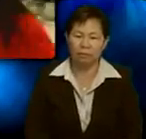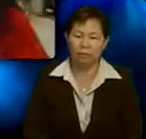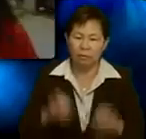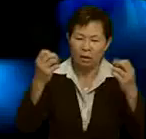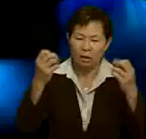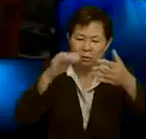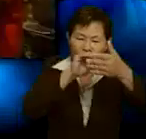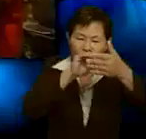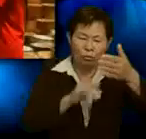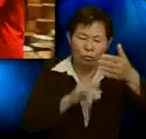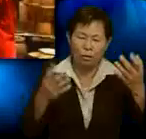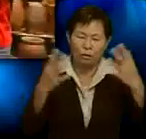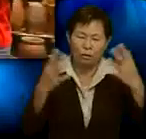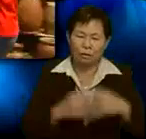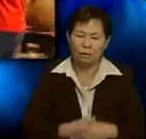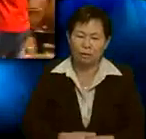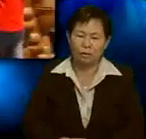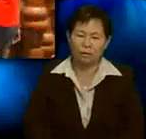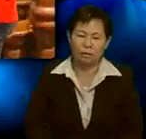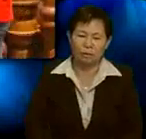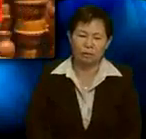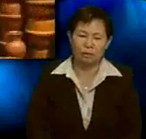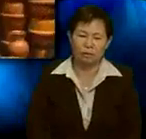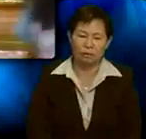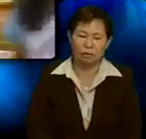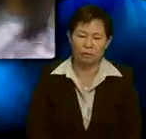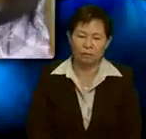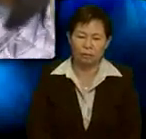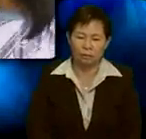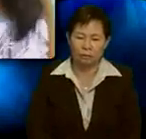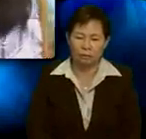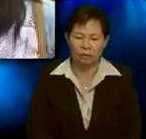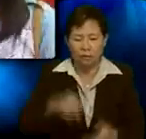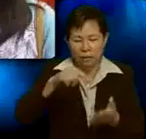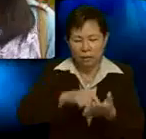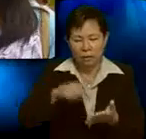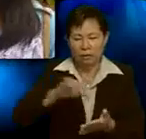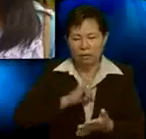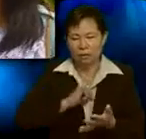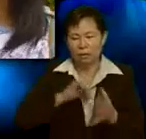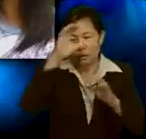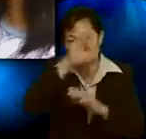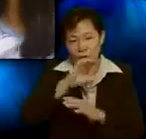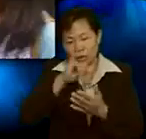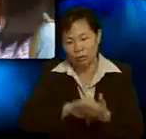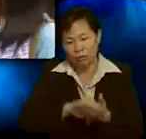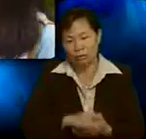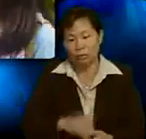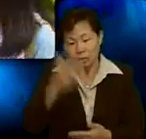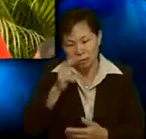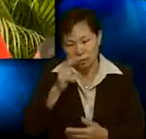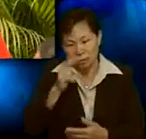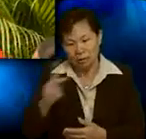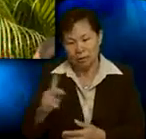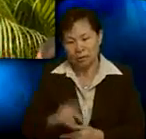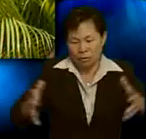Amboi, banyaknya. Kakak, mari sini. Kakak, datang sini. Inilah yang saya cari. Ni. Cantik